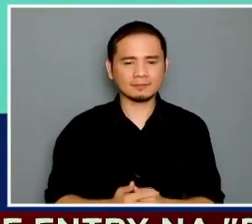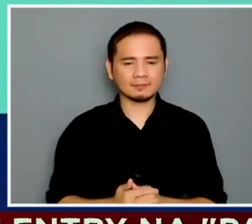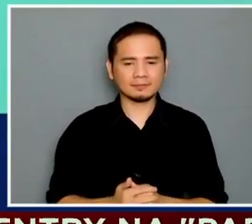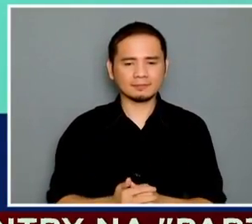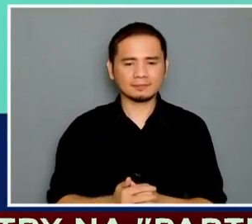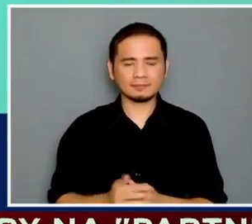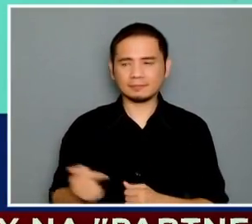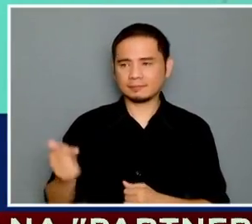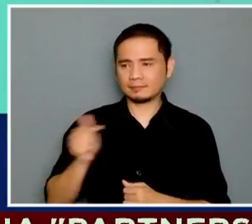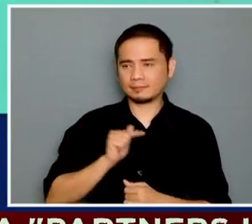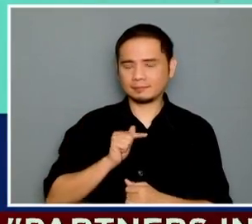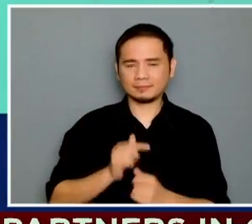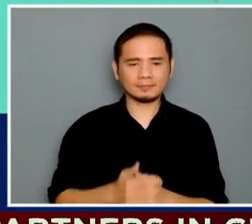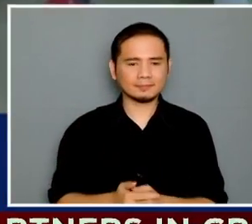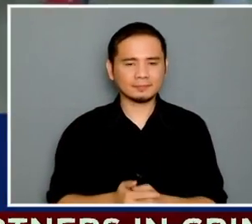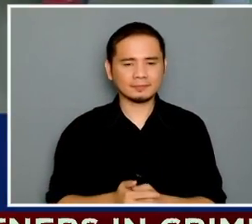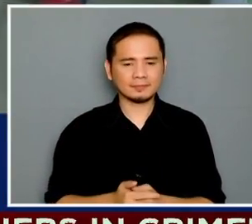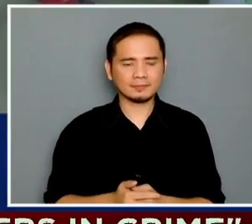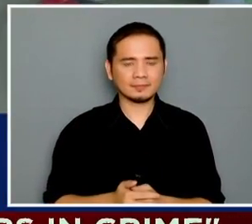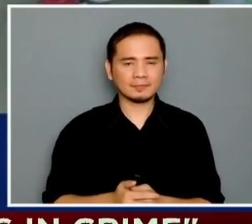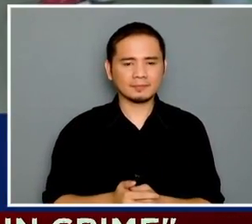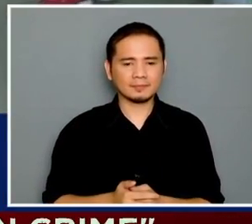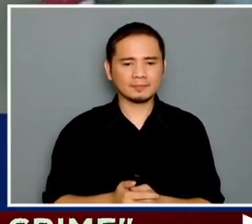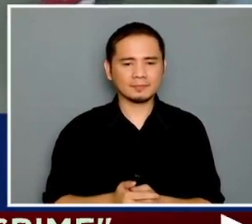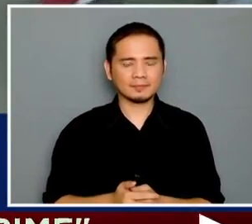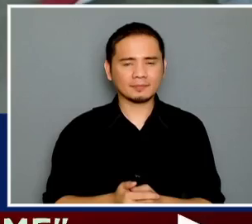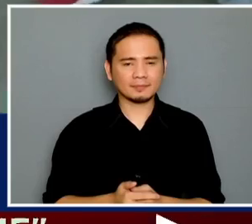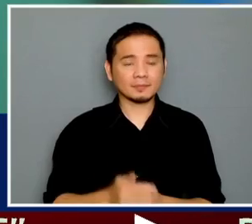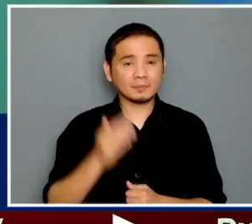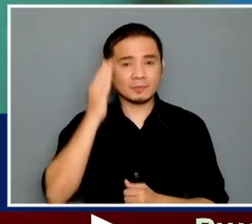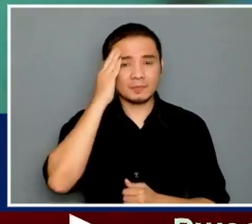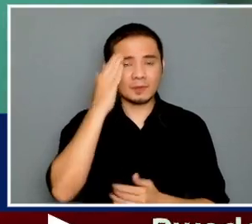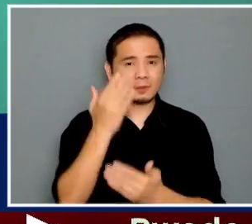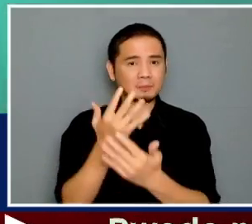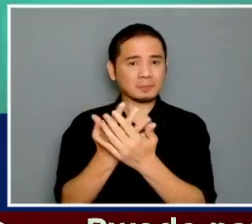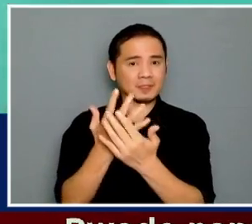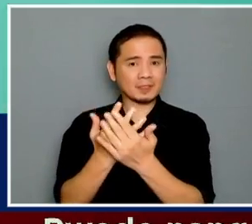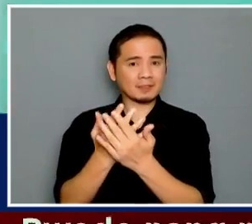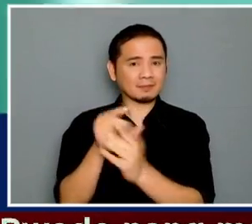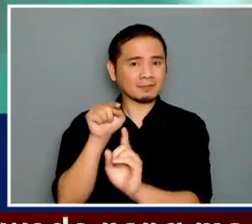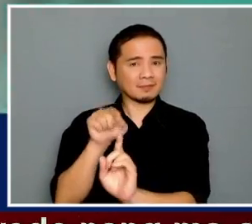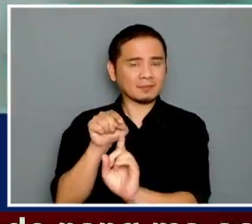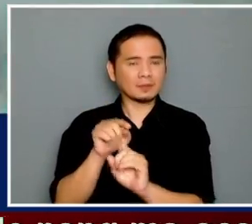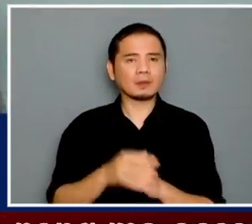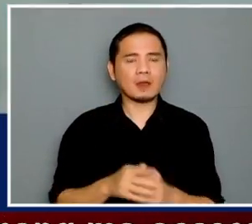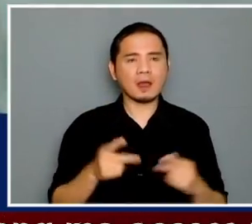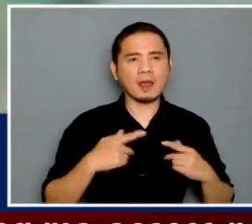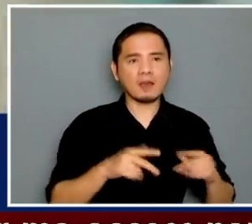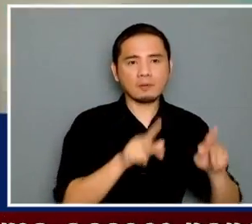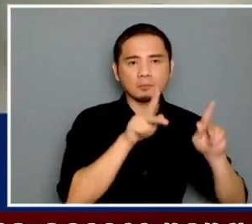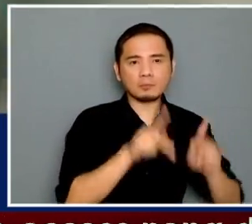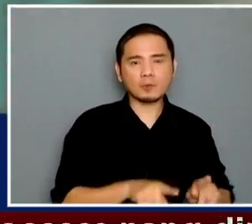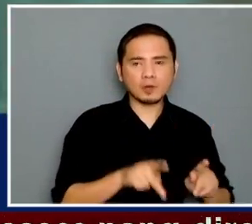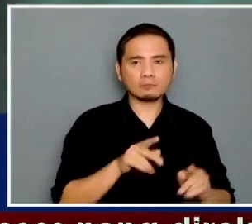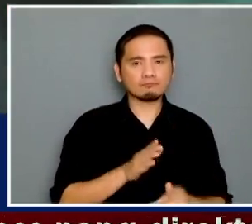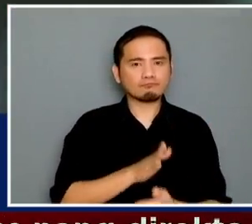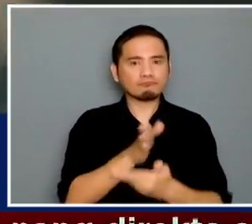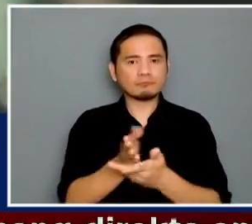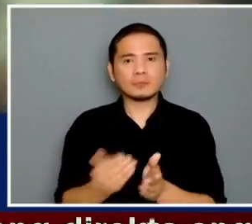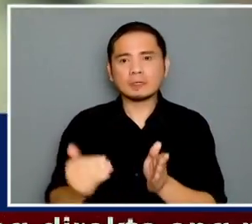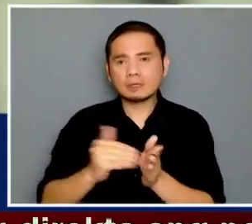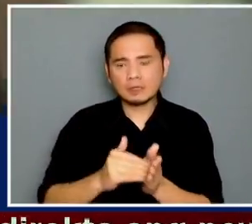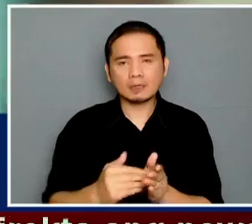Bumalik ngayong araw sa Nubilibid Prison sa Muntinlupa ang inmate na umano'y testigo sa pagkamatay ng ilang high-profile